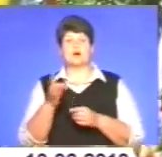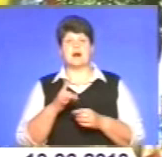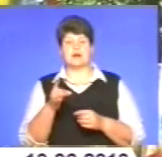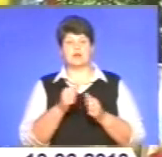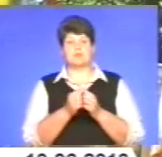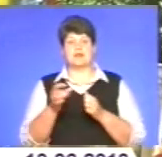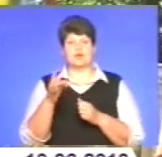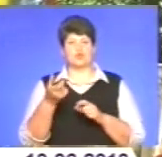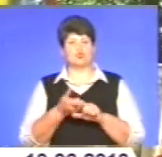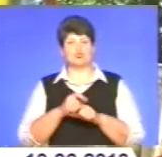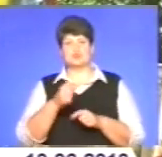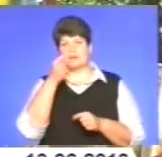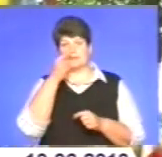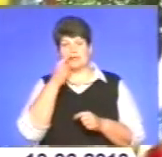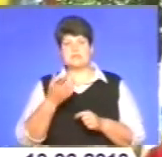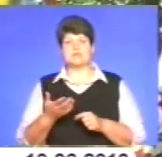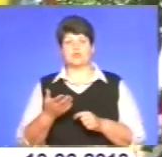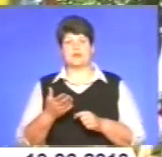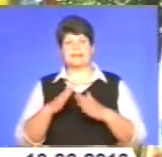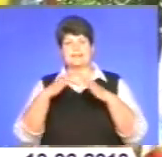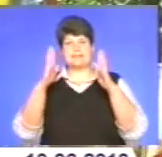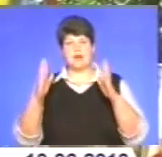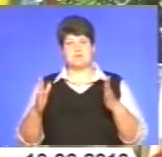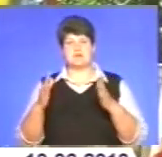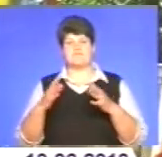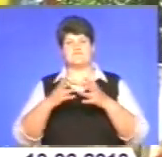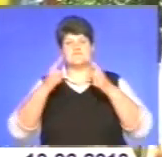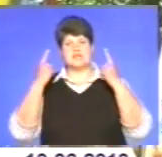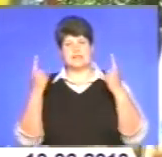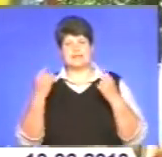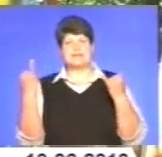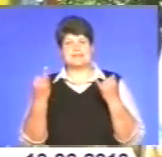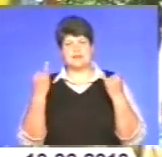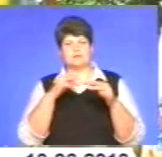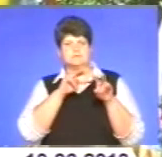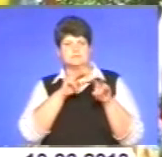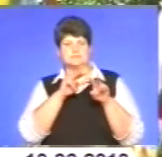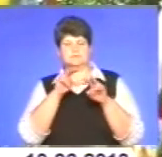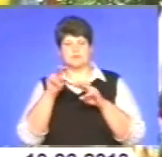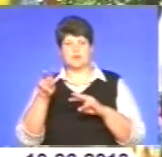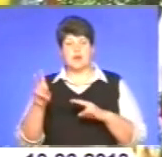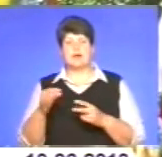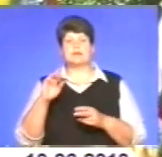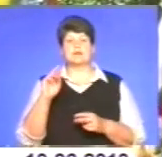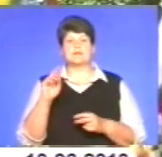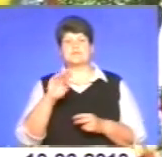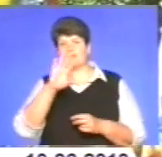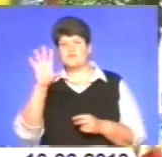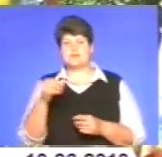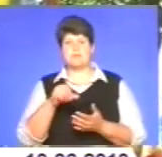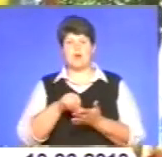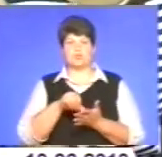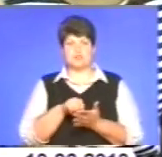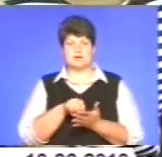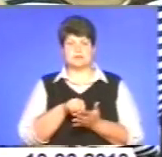дуже близько, і табір великий, дуже цікаво спостерігати за всіма